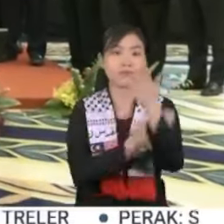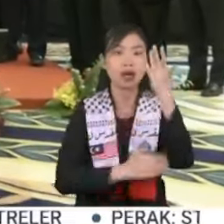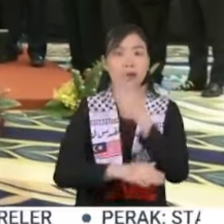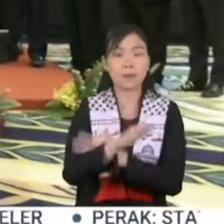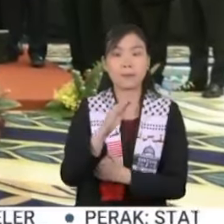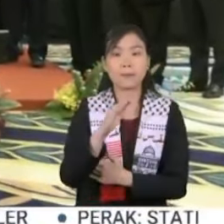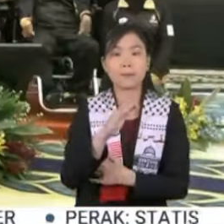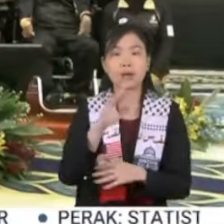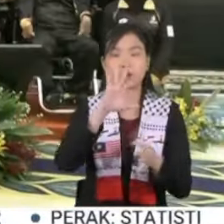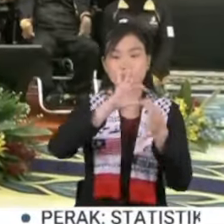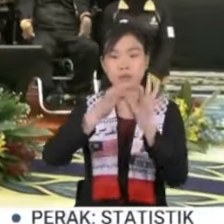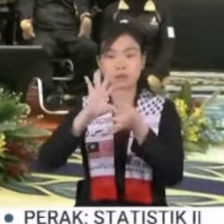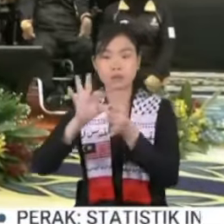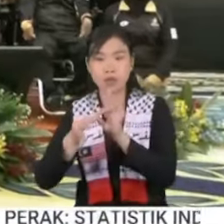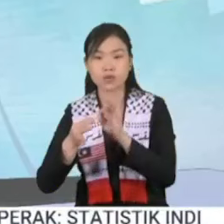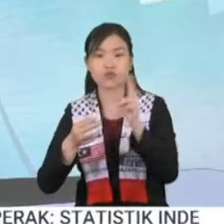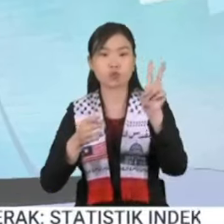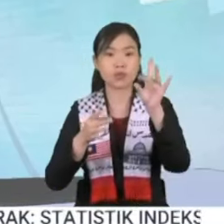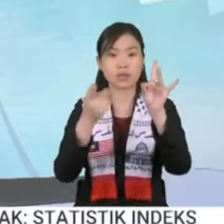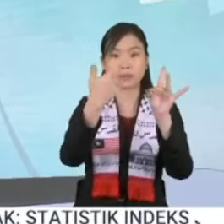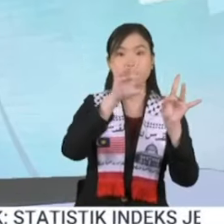8 September.